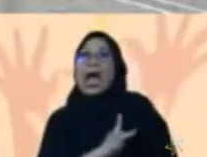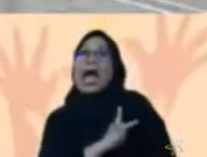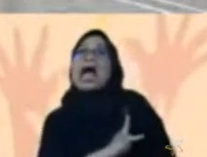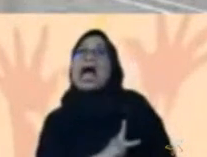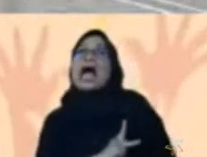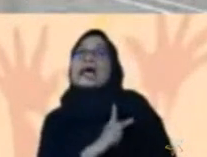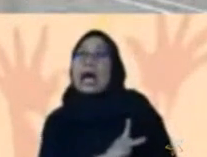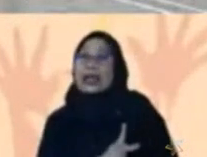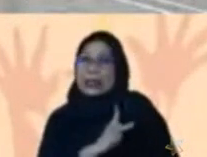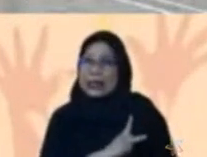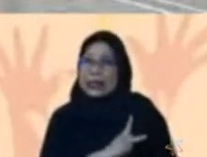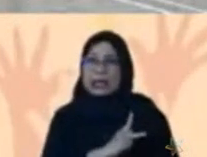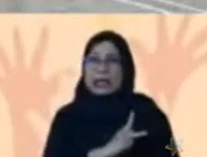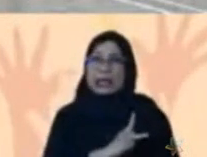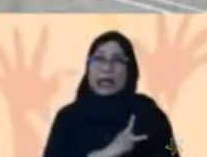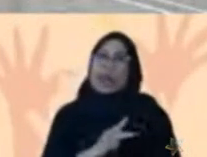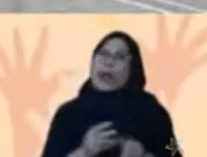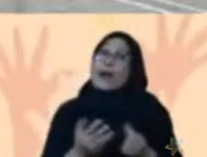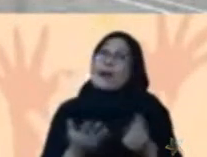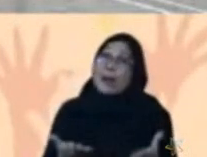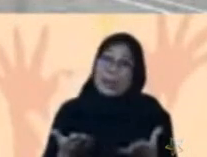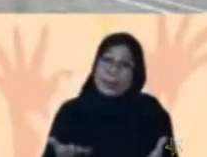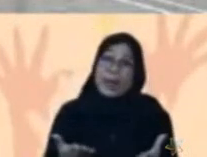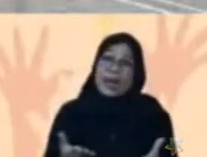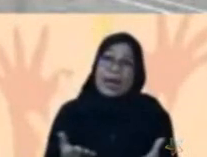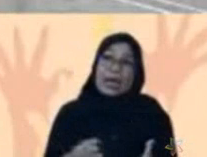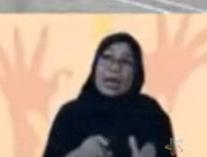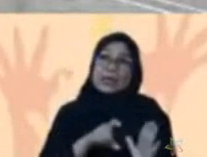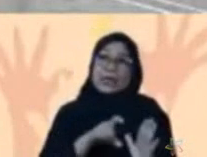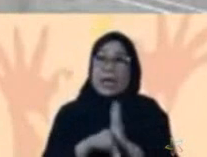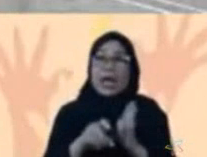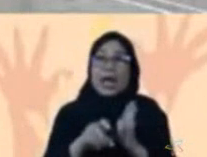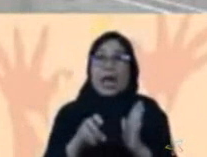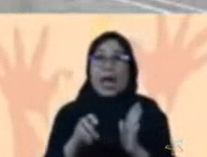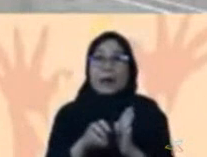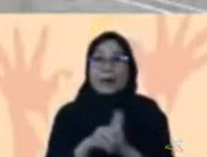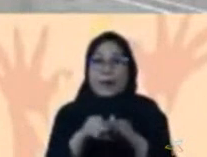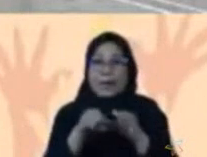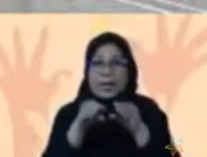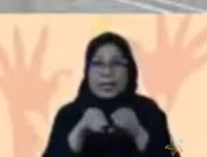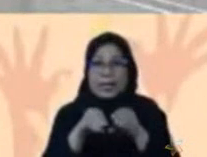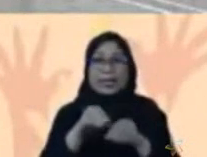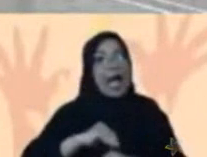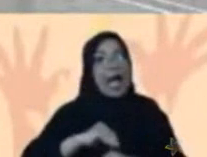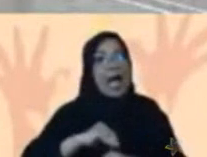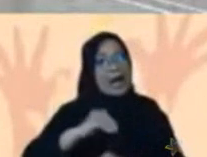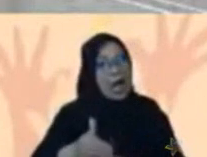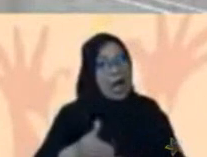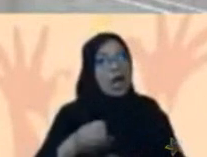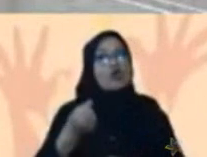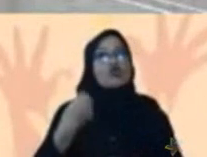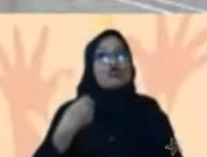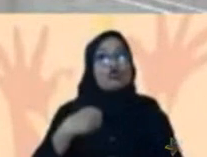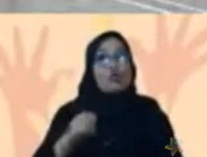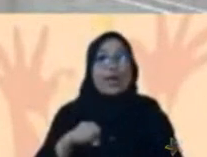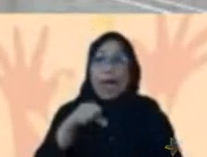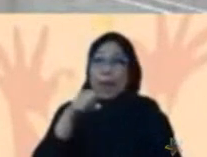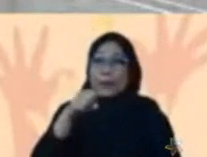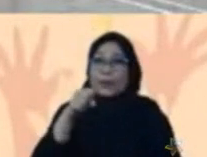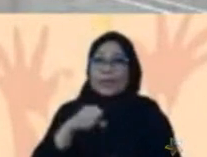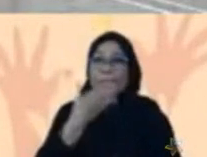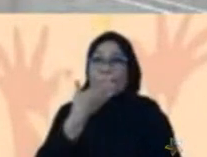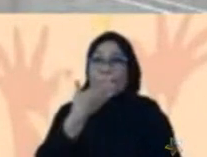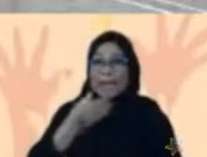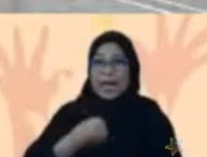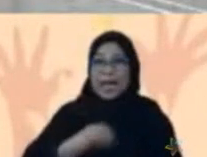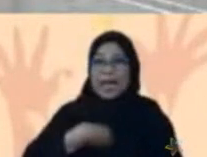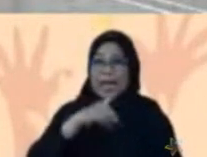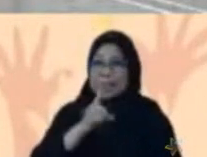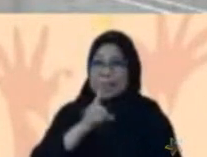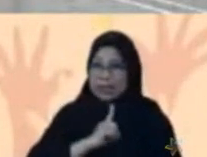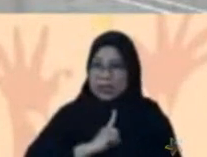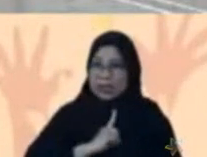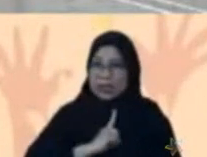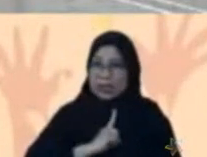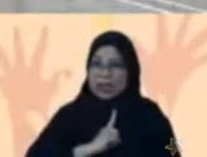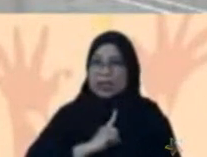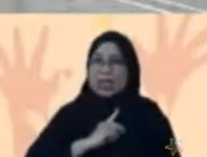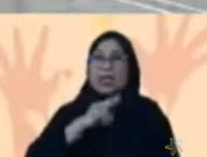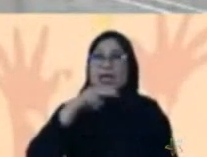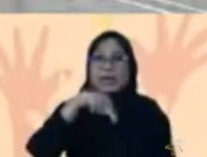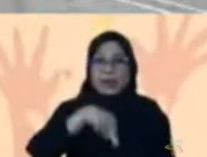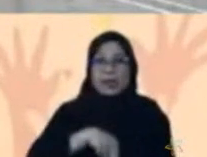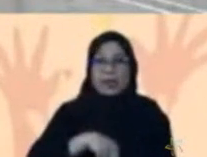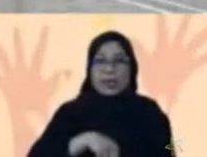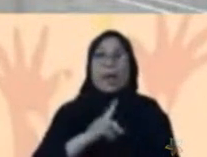itu misalkan bagaimana cara mendidik anak itu untuk bisa percaya diri, terus kemudian mandiri, dan juga